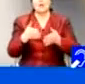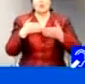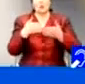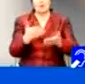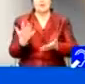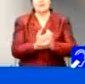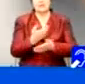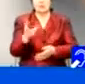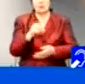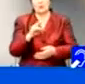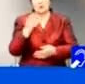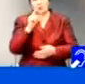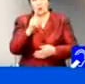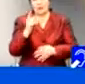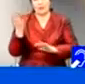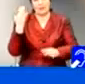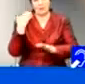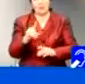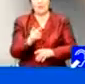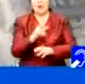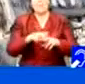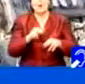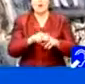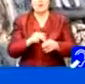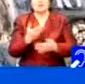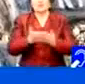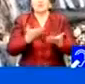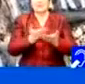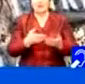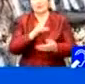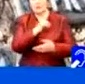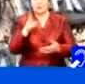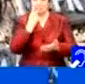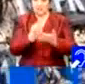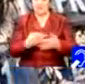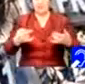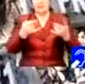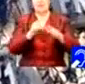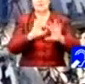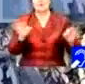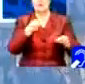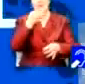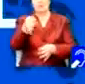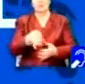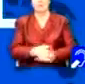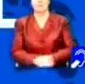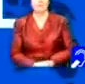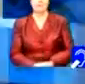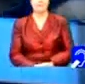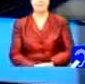delta Dunării luna trecută. Ce sfaturi le dau polițiștii celor care găsesc așa ceva, vă spunem în Telejurnal.